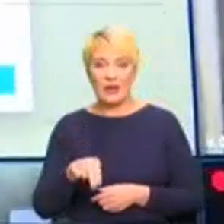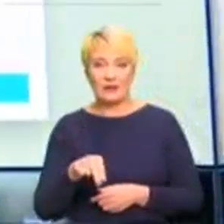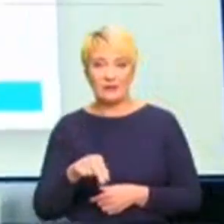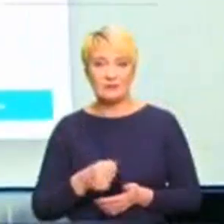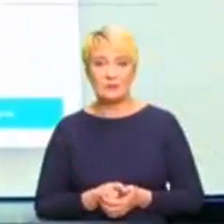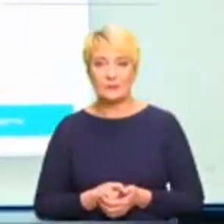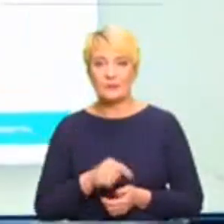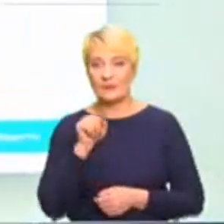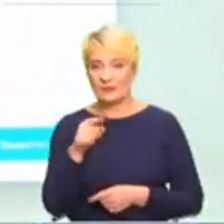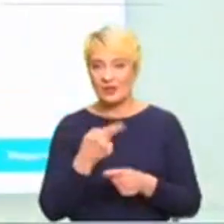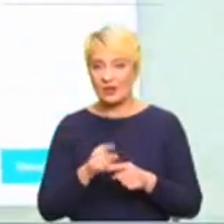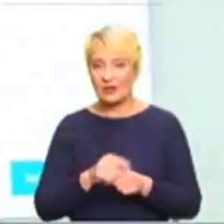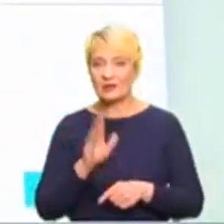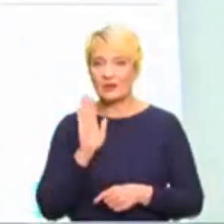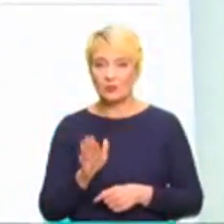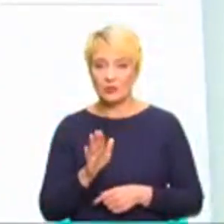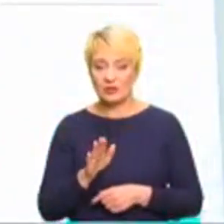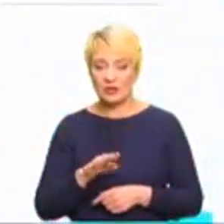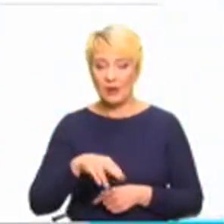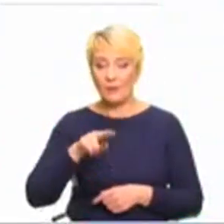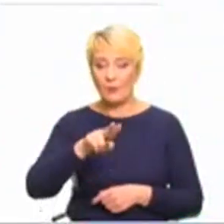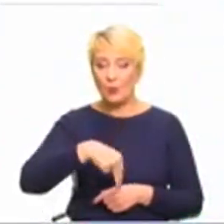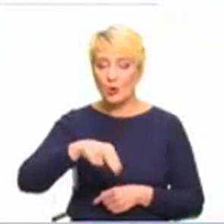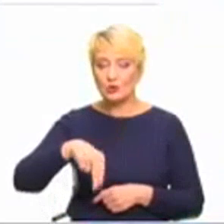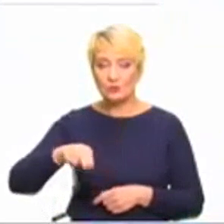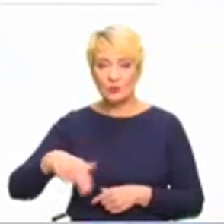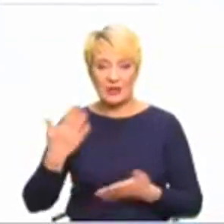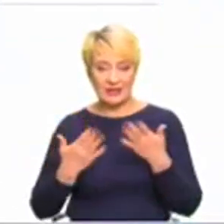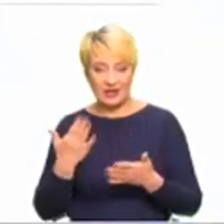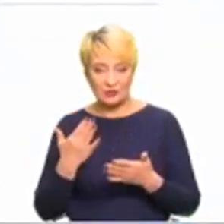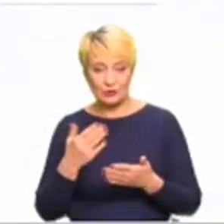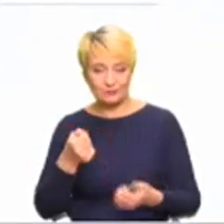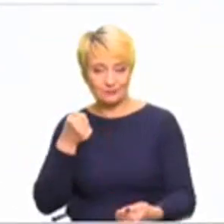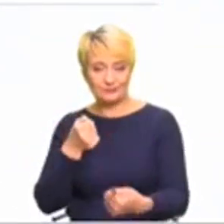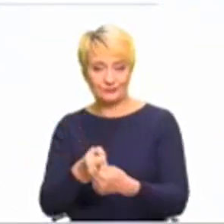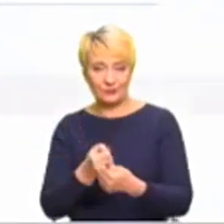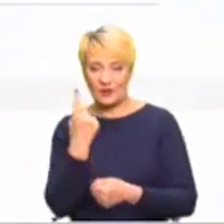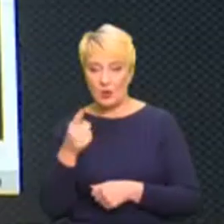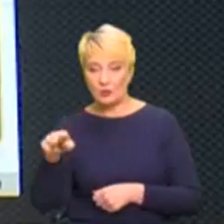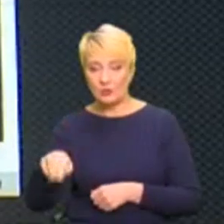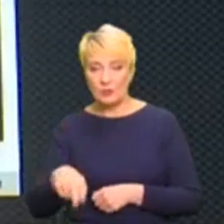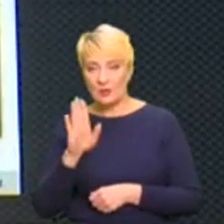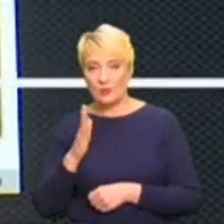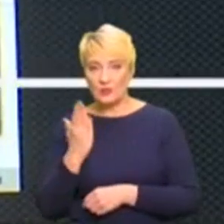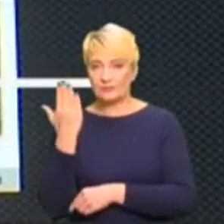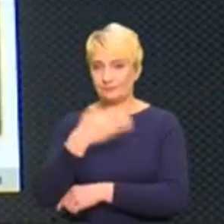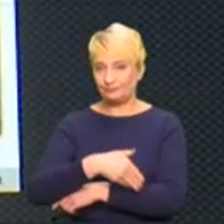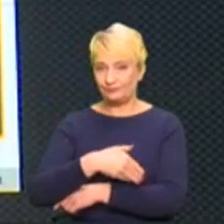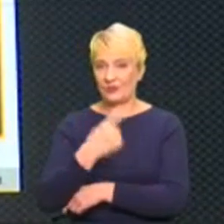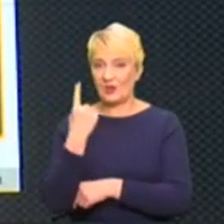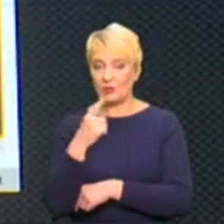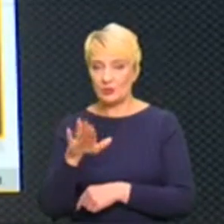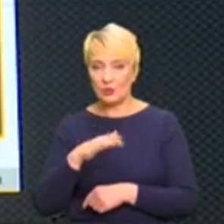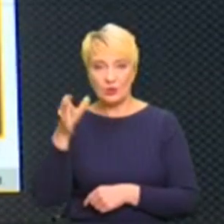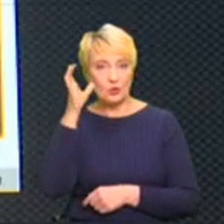це буде проводитися по смугах, якщо ДТП на одній смузі, то ми будемо перекривати тільки одну. Систему «Розумна